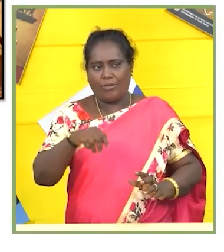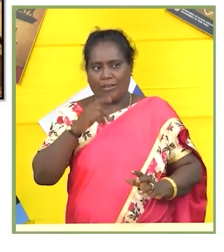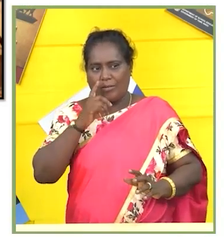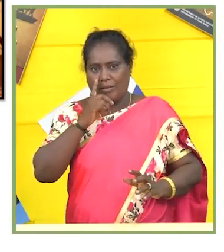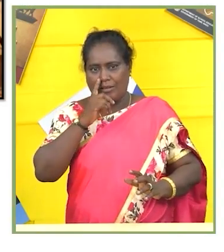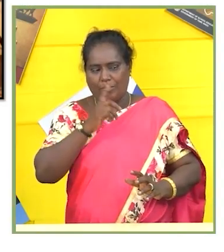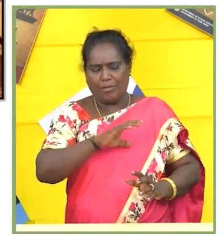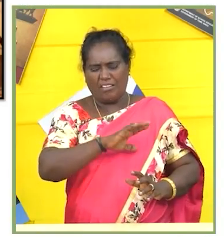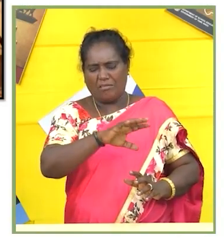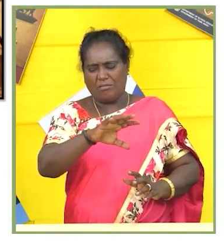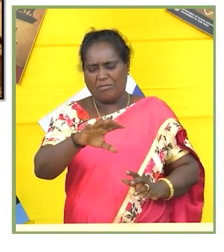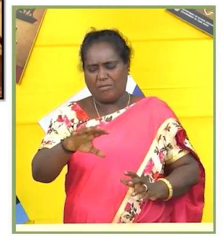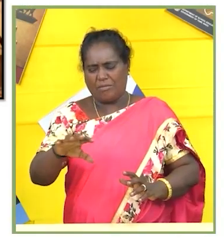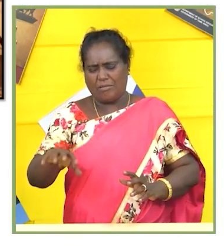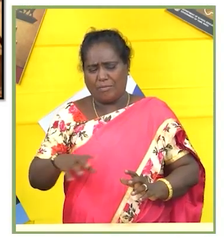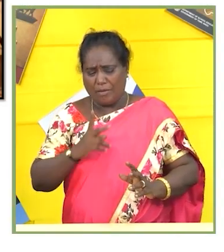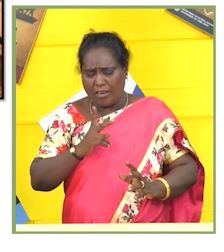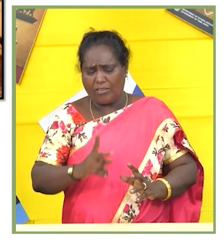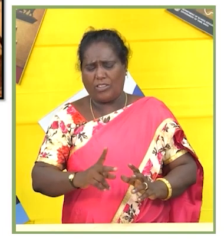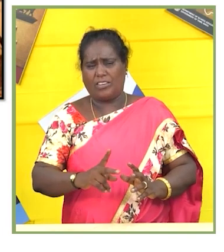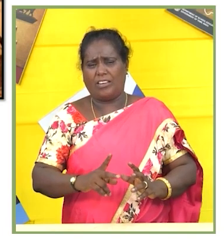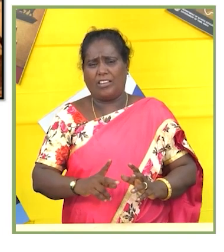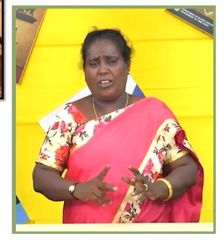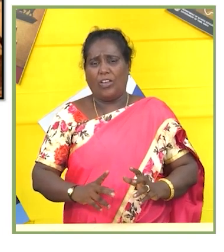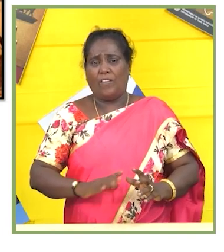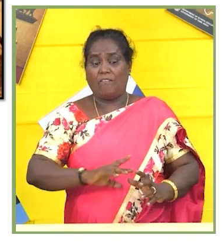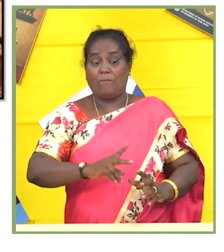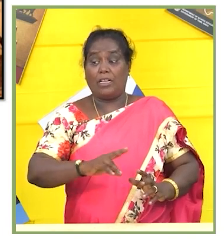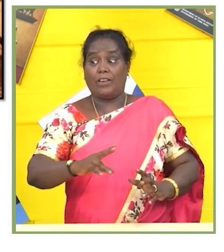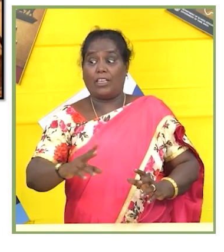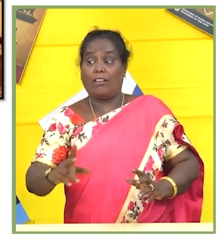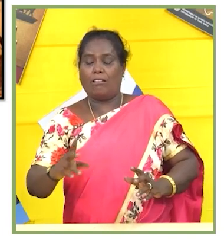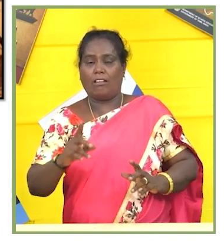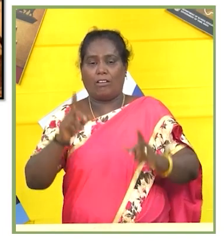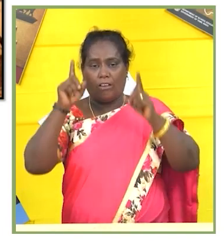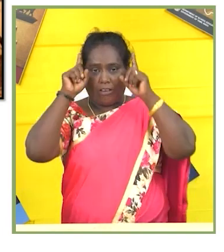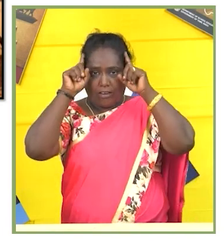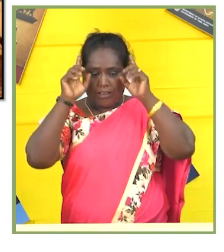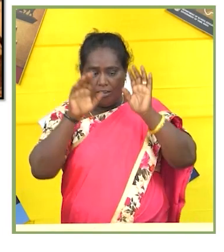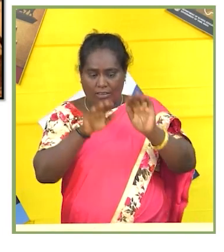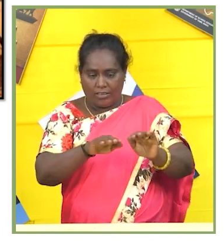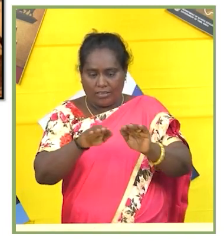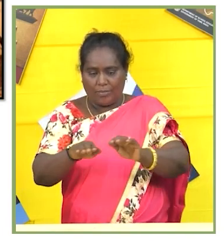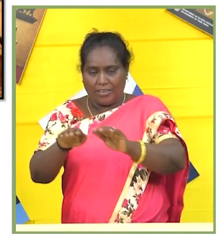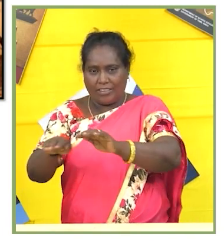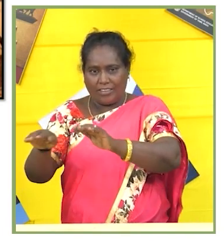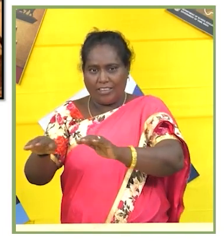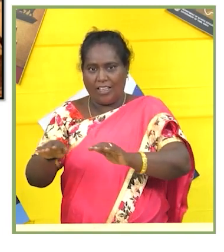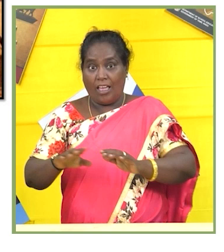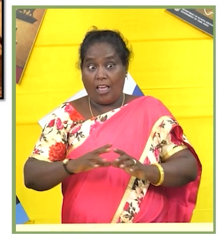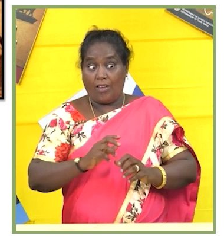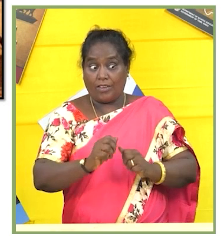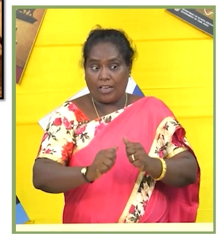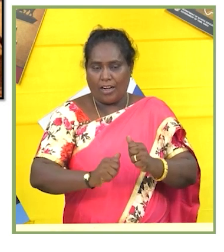களத்தில் எழுந்தது துகள், ஏற்றனர் மார்பு, கவிழ்ந்தன மறுப்பு, கலங்கினர் பலர். எழுந்தது